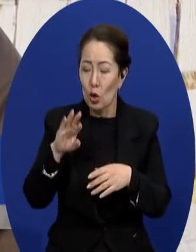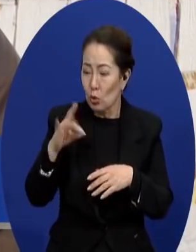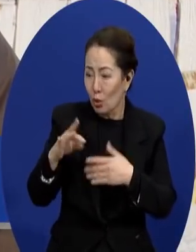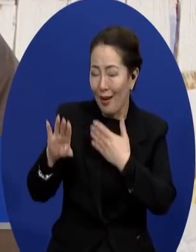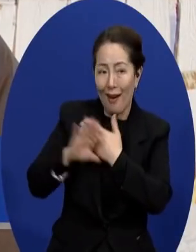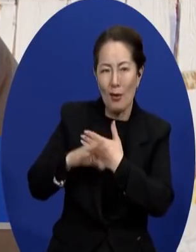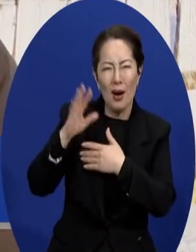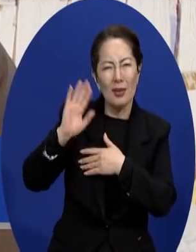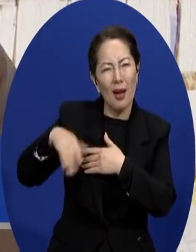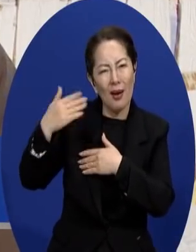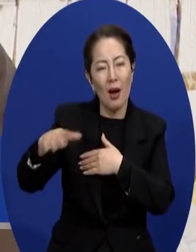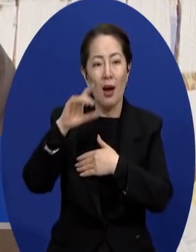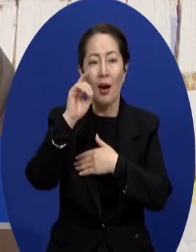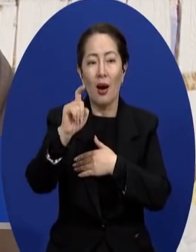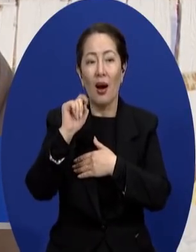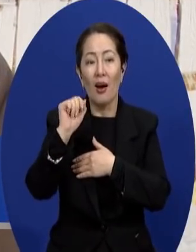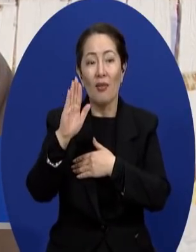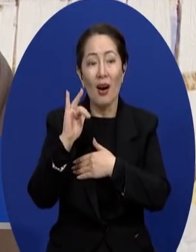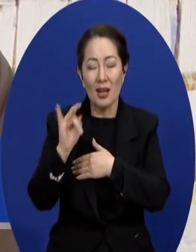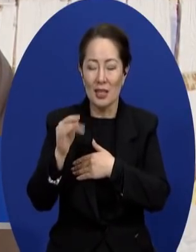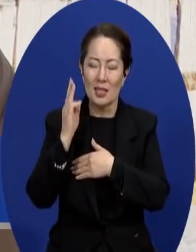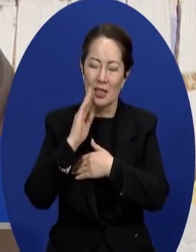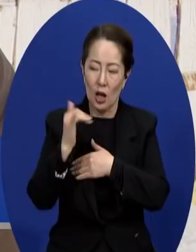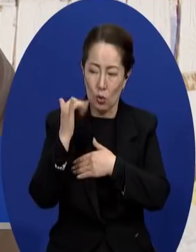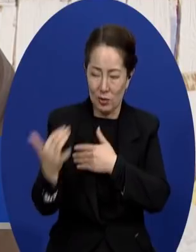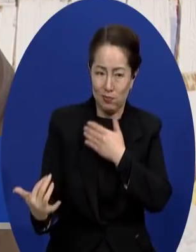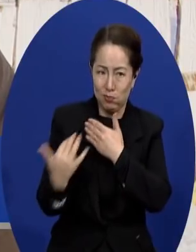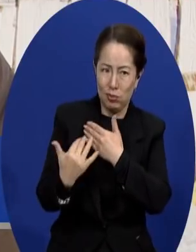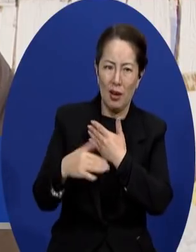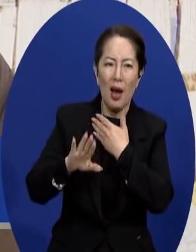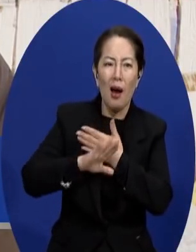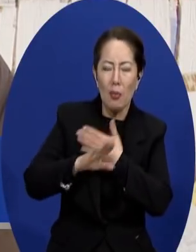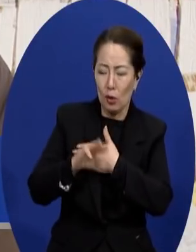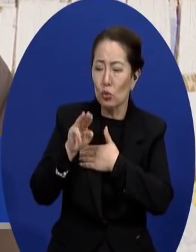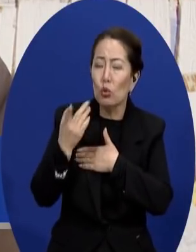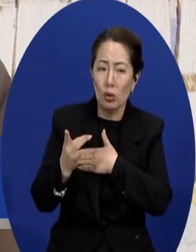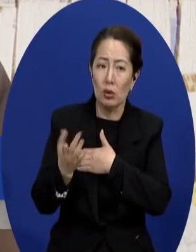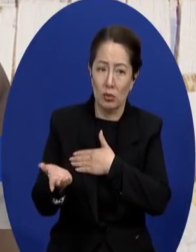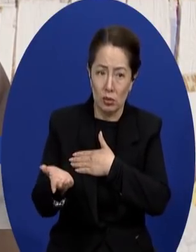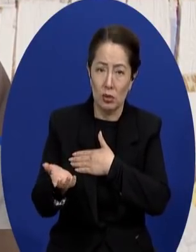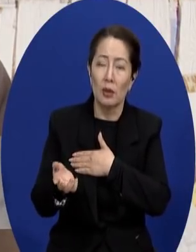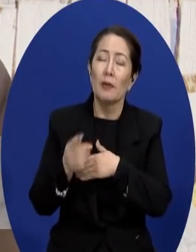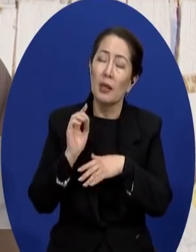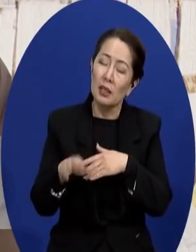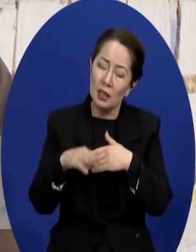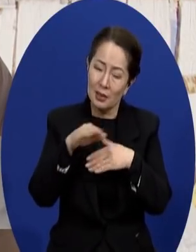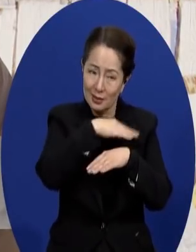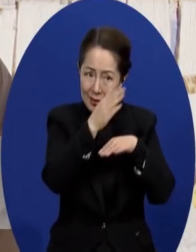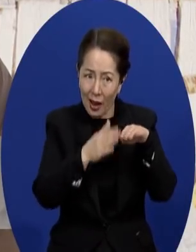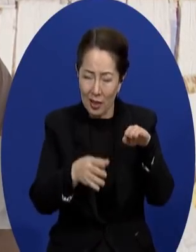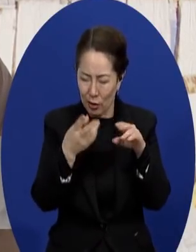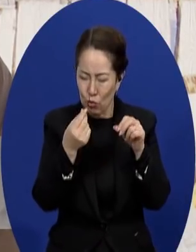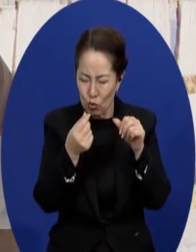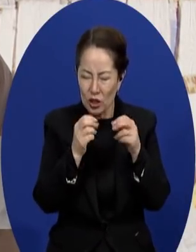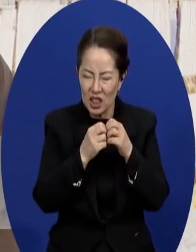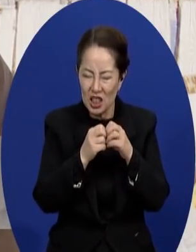хаврын шар ус, тэгээд энэ одоо халиаг хамгаалах төдий л төр зүурийн даалан. За энэ даалангийн мөнгө бол ямар ч